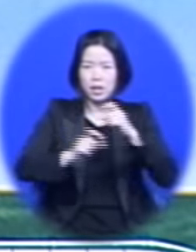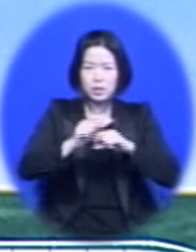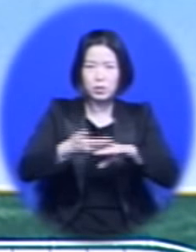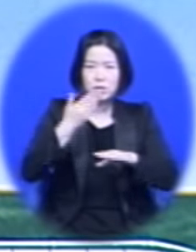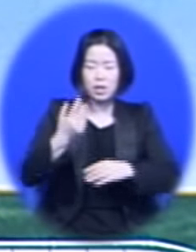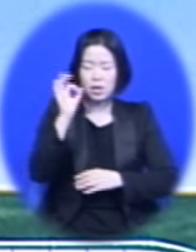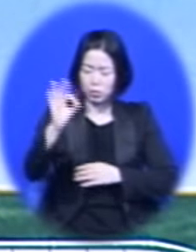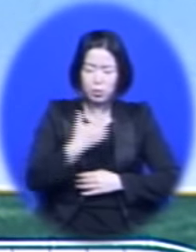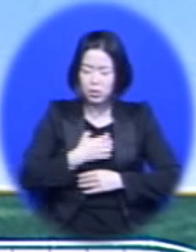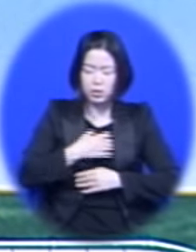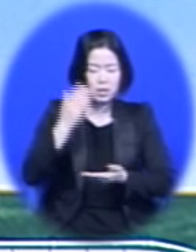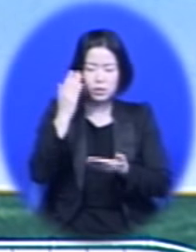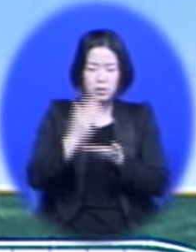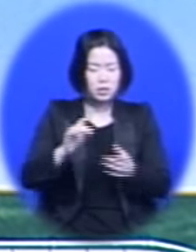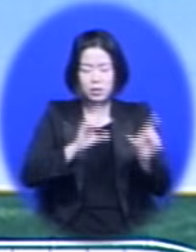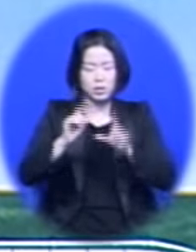돈 걱정하고 살지 말아야지,